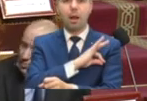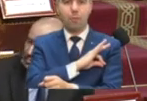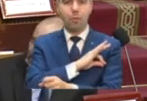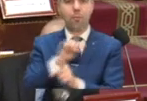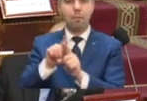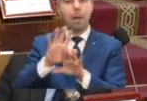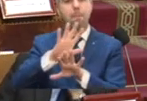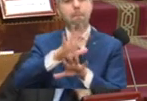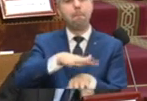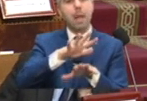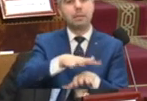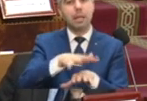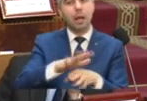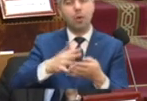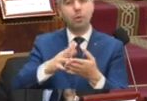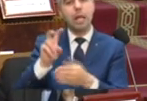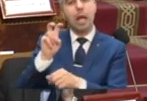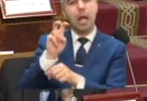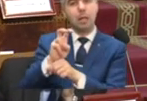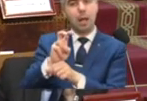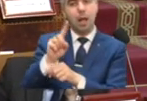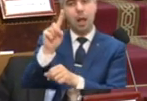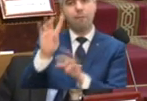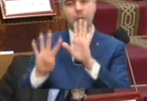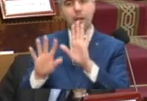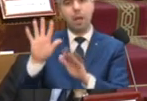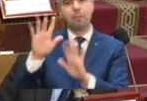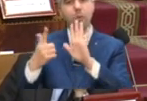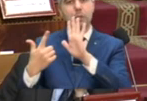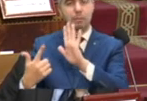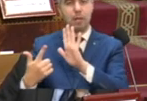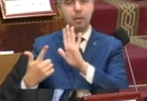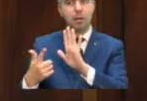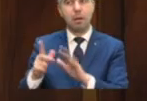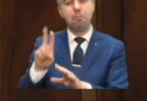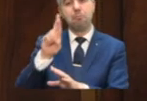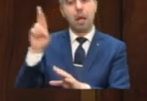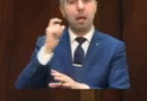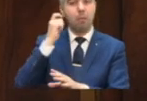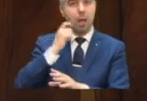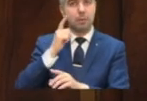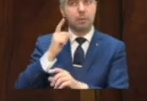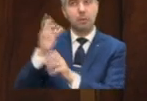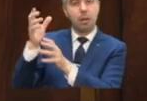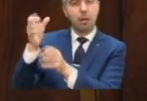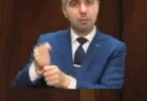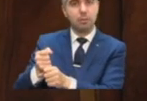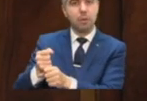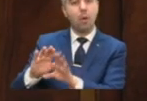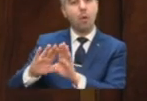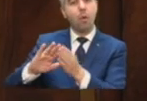الخضراء في 1975. جلالة الملك محمد السادس جعل أكبر